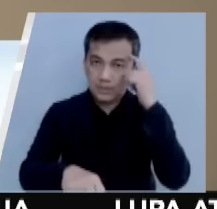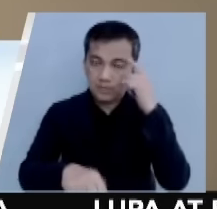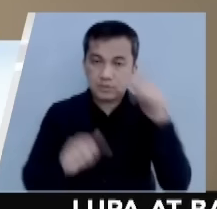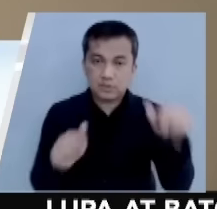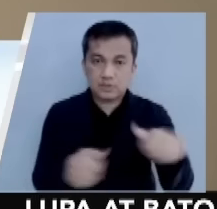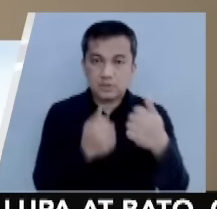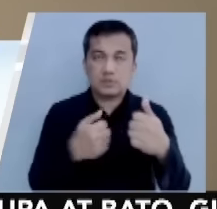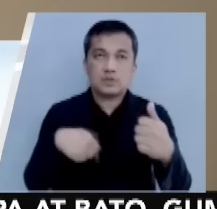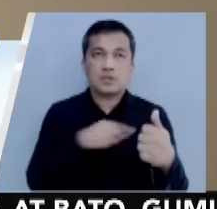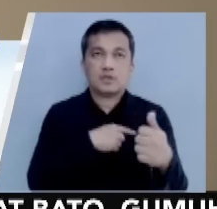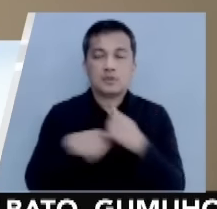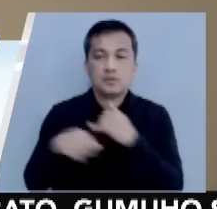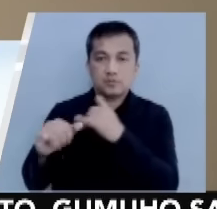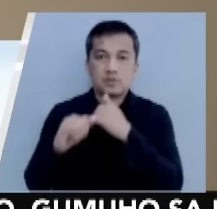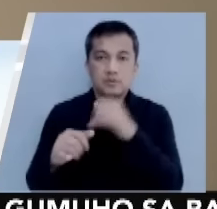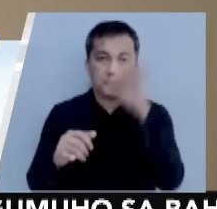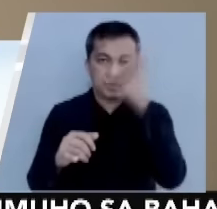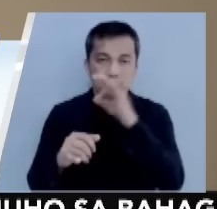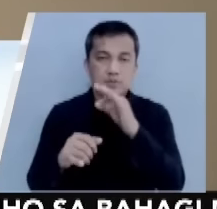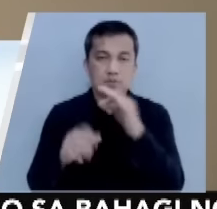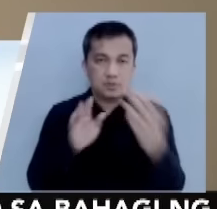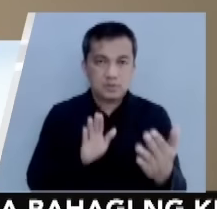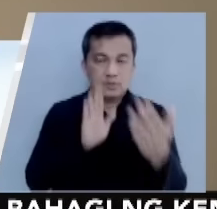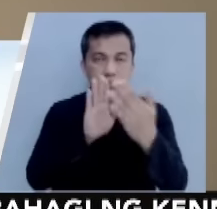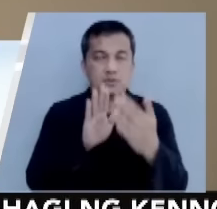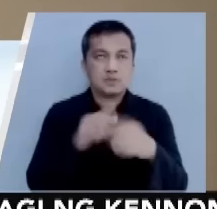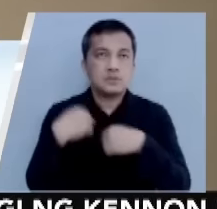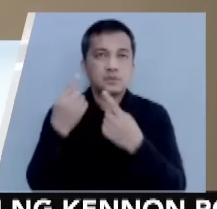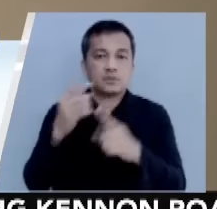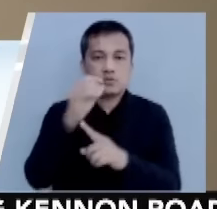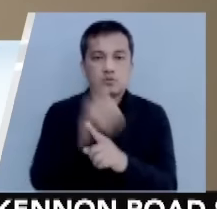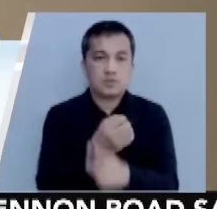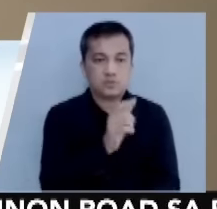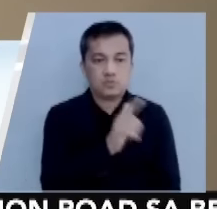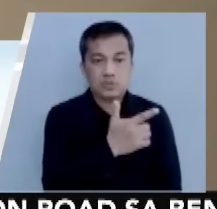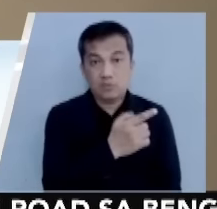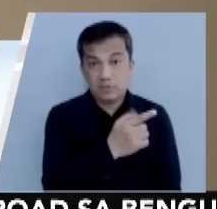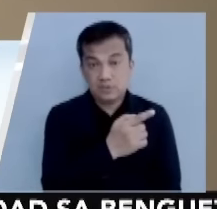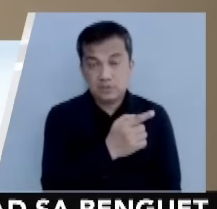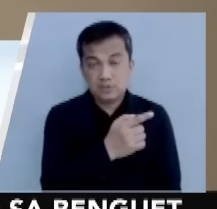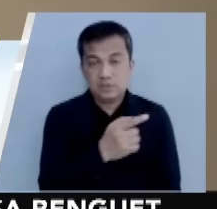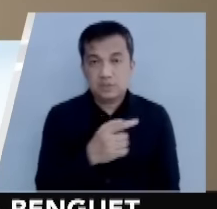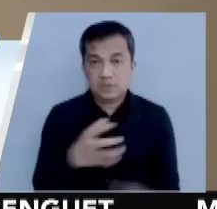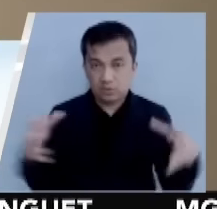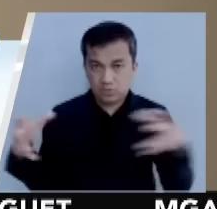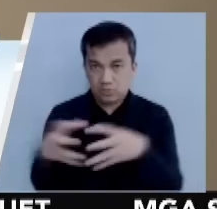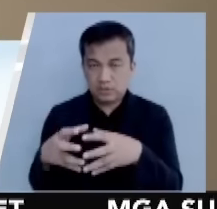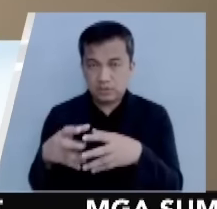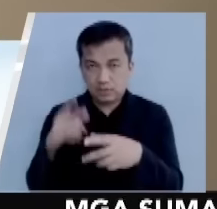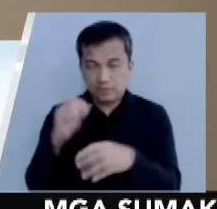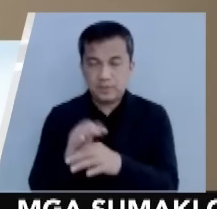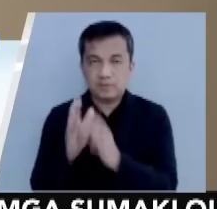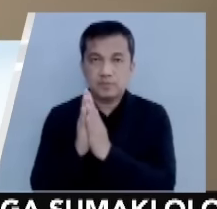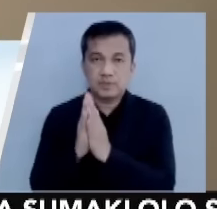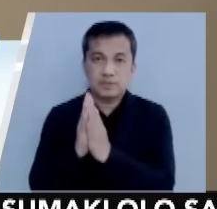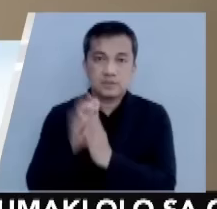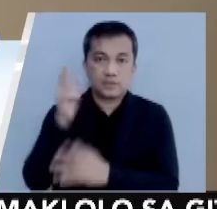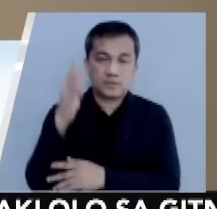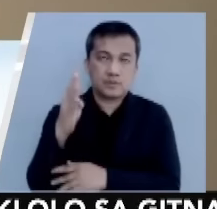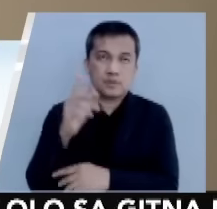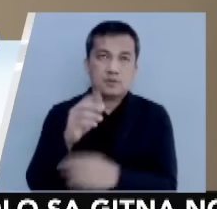fellow Filipinos have been facing since October 21. Our collective faith and prayer to the Almighty is the most powerful